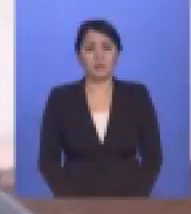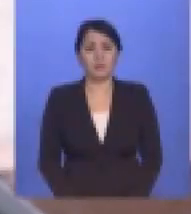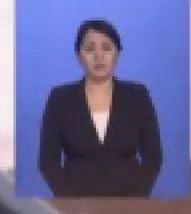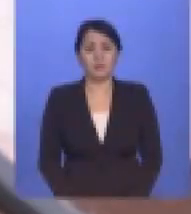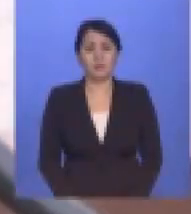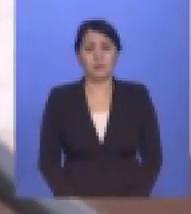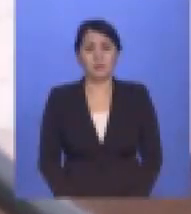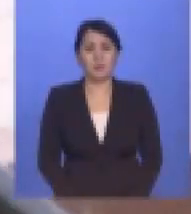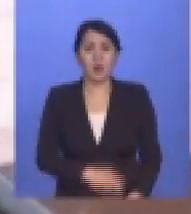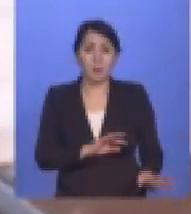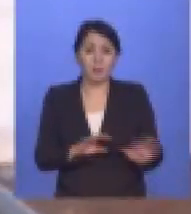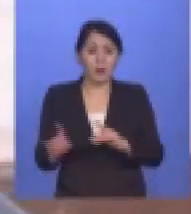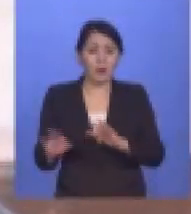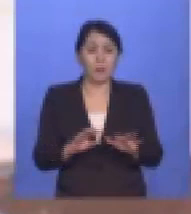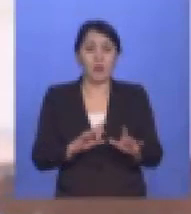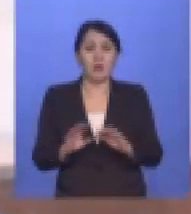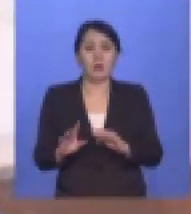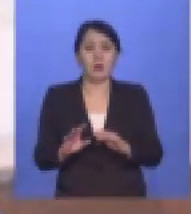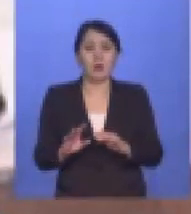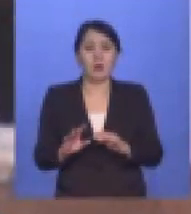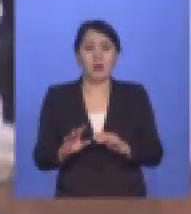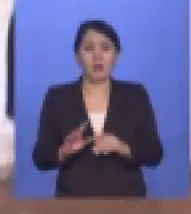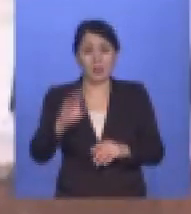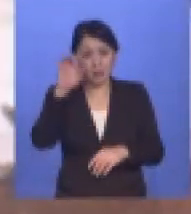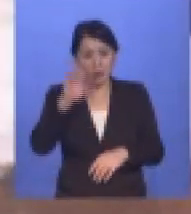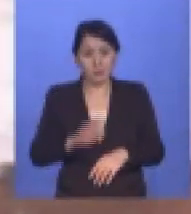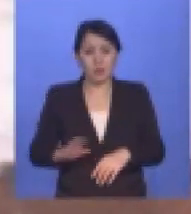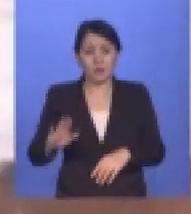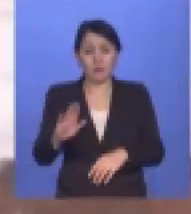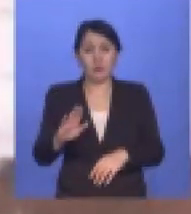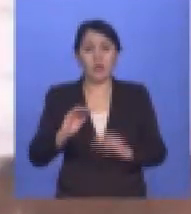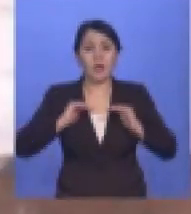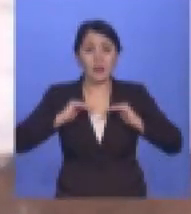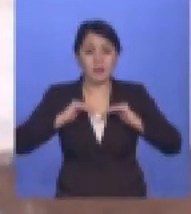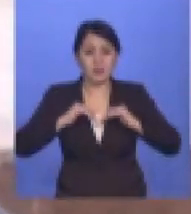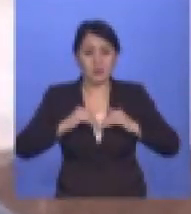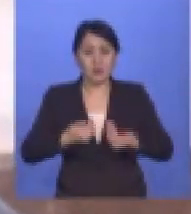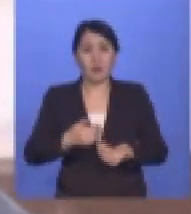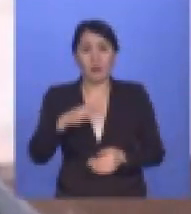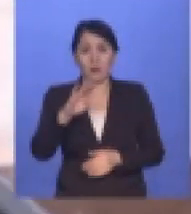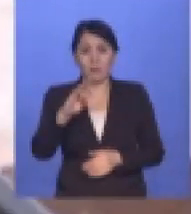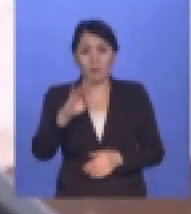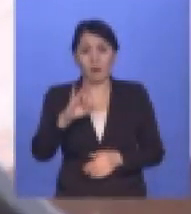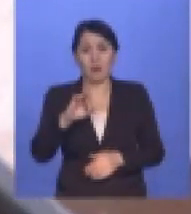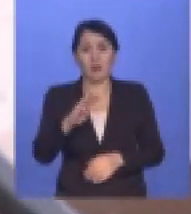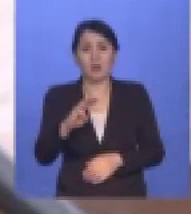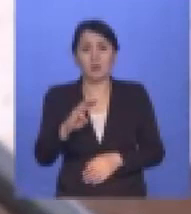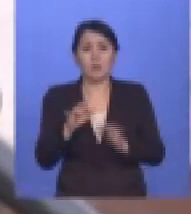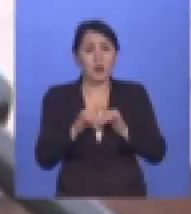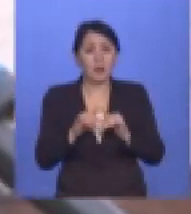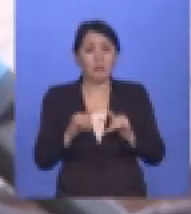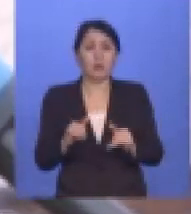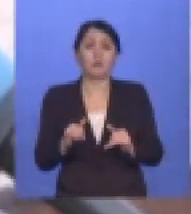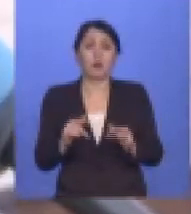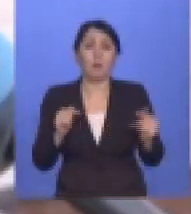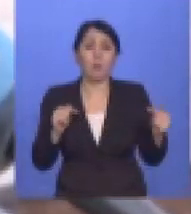Бұл экоакцияларымыз осы еліміздегі енді өкінішке орай вандализм қазіргі таңда өршіп келеді. Осы